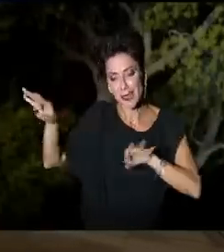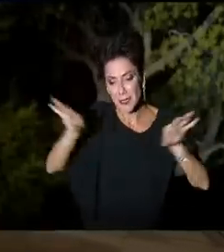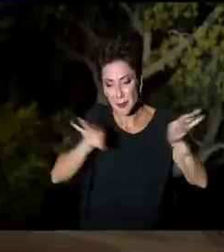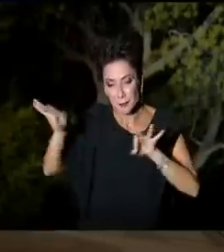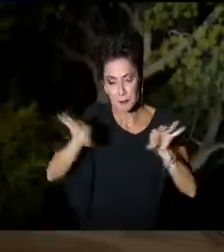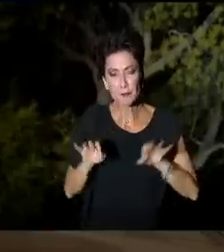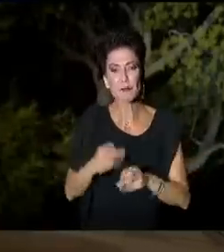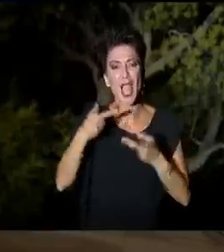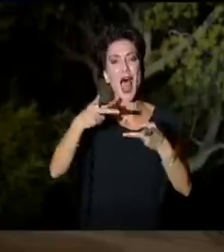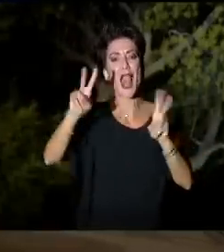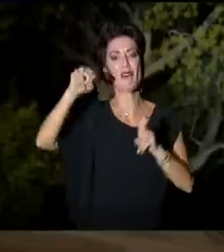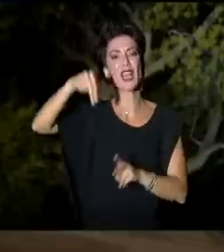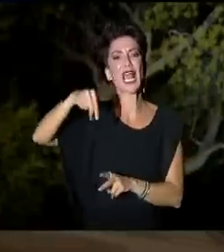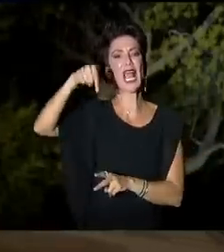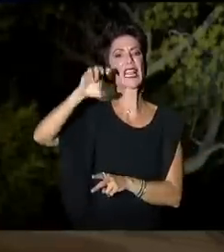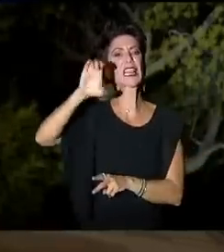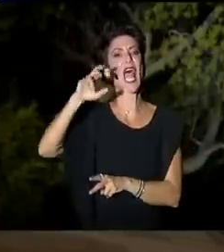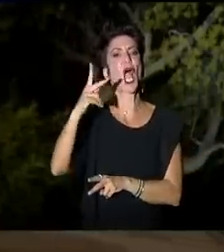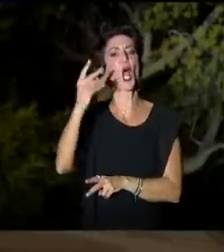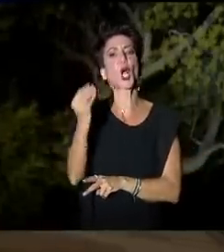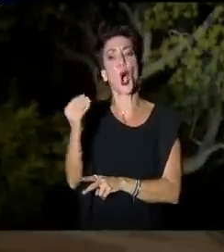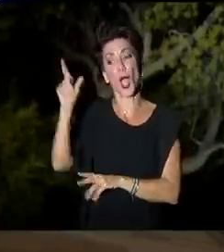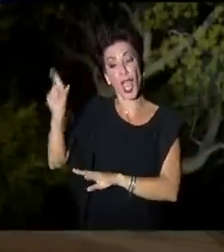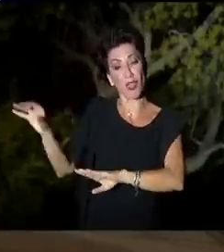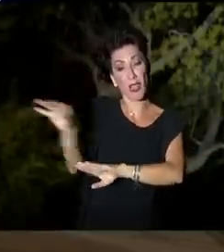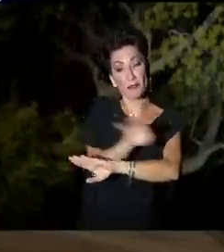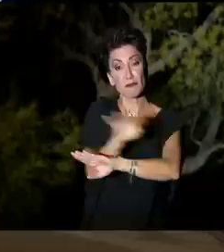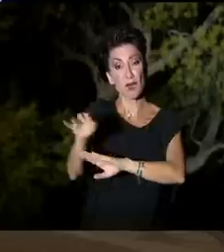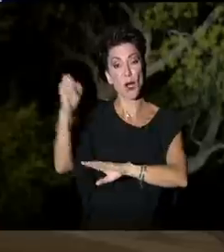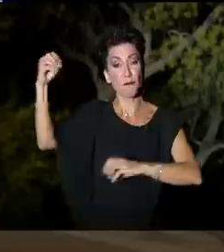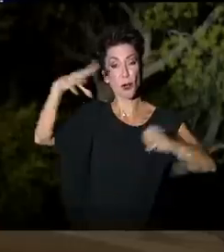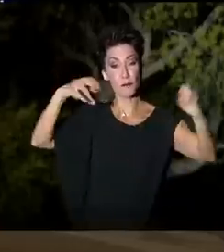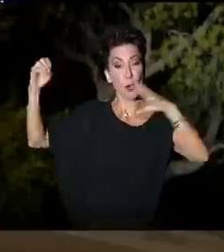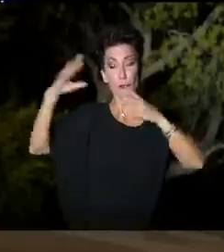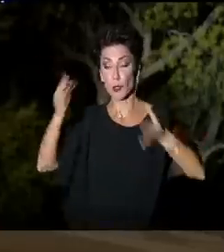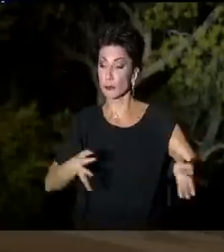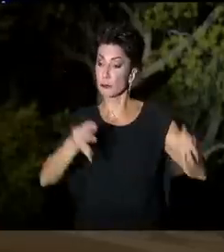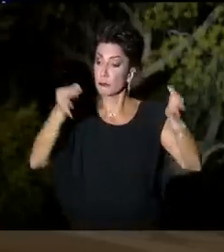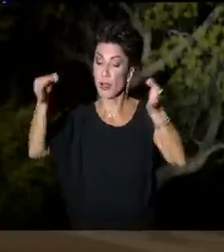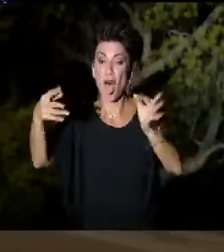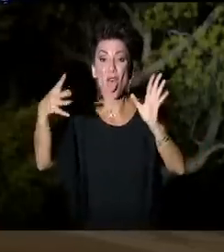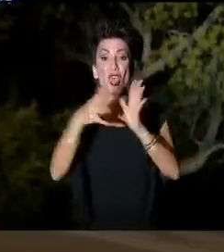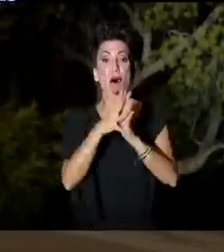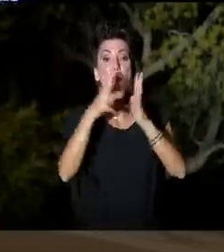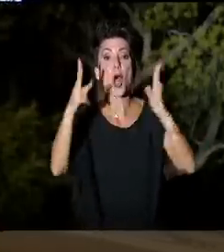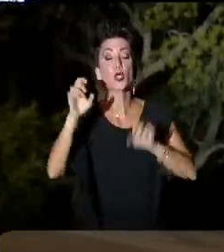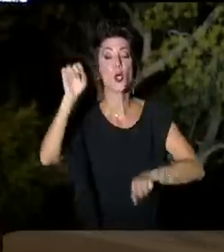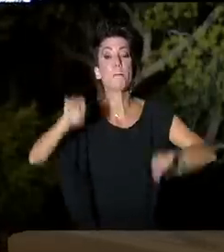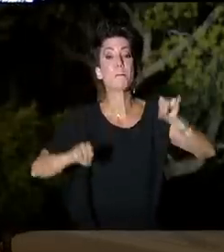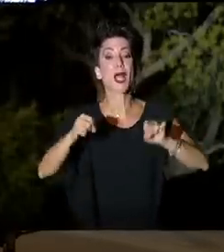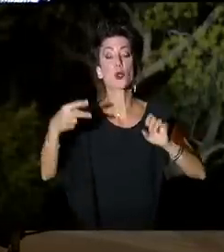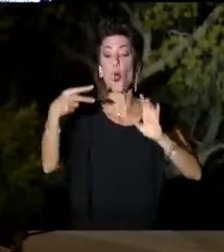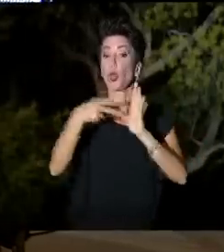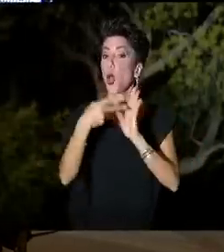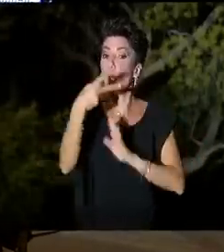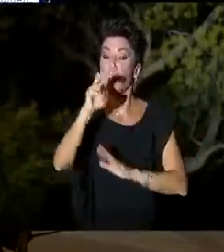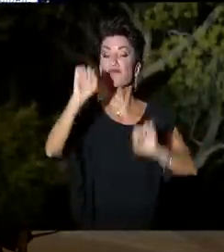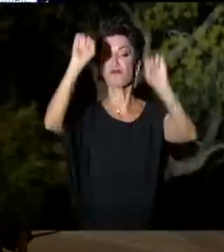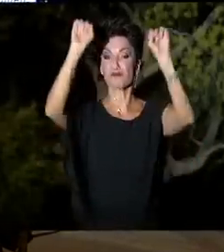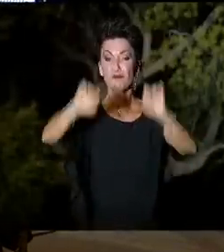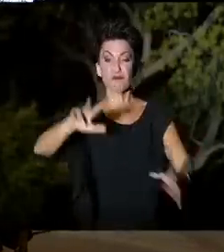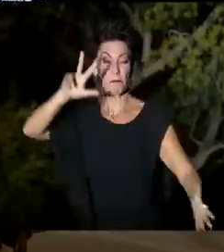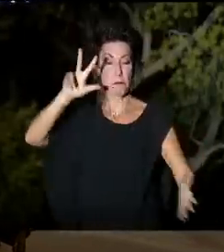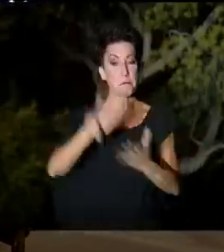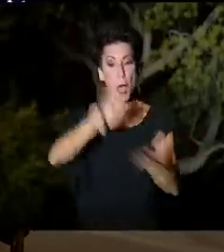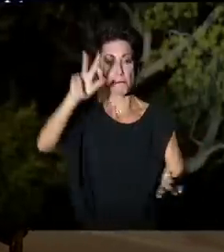κατέθεσε γνώση και ψυχή, εγκρίθηκε ομόφωνα από το Κεντρικό Αρχαιολογικό Συμβούλιο στις 18 Μαρτίου του 2020, ενώ